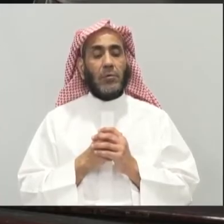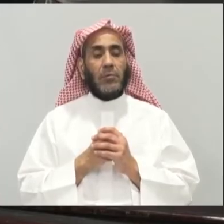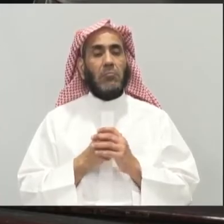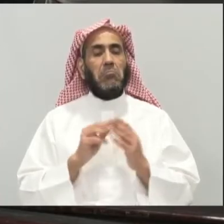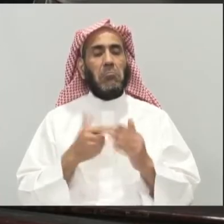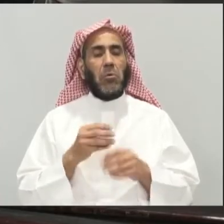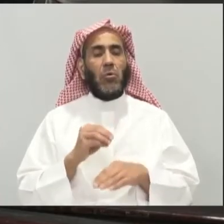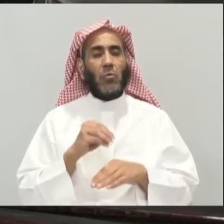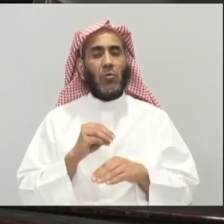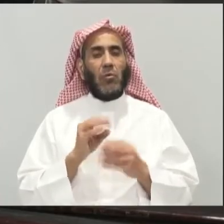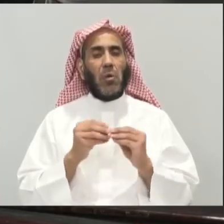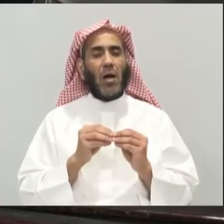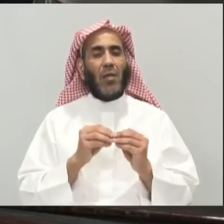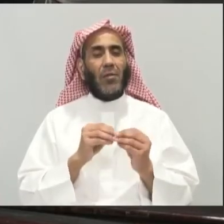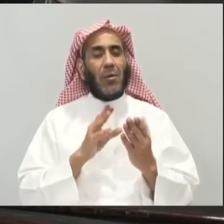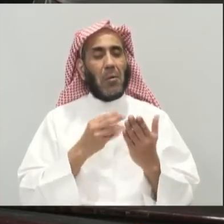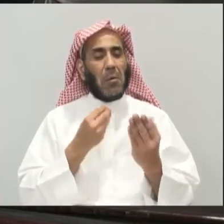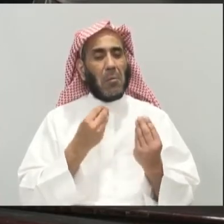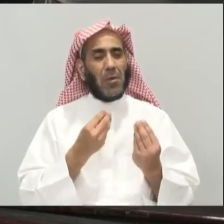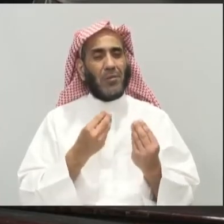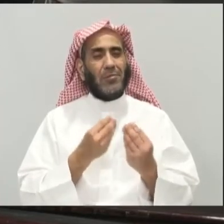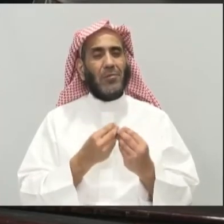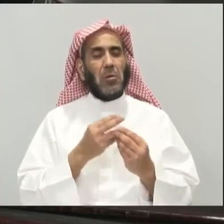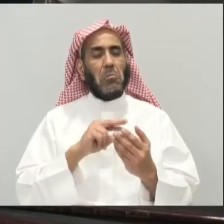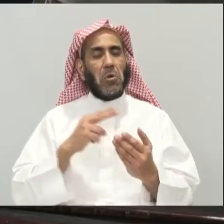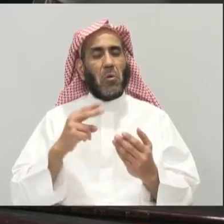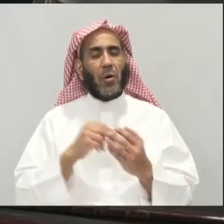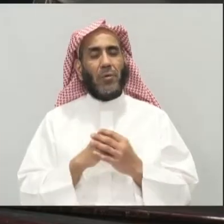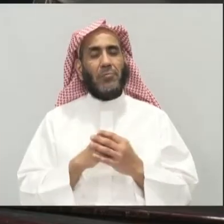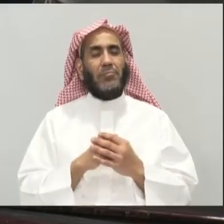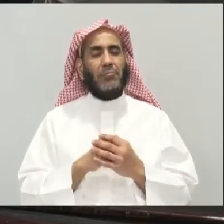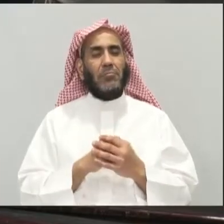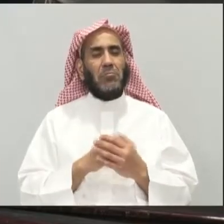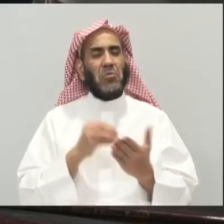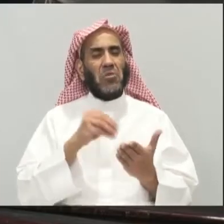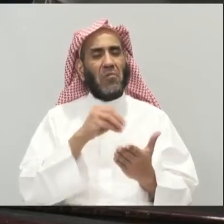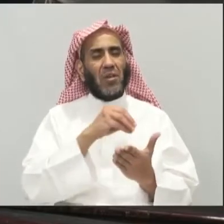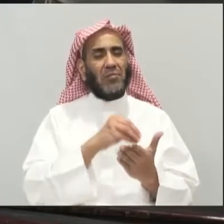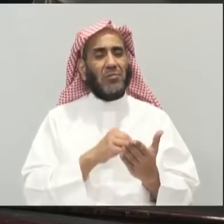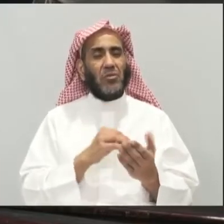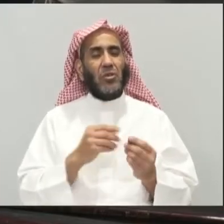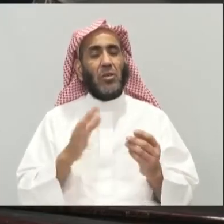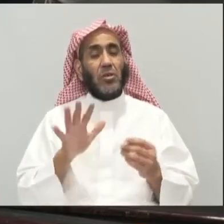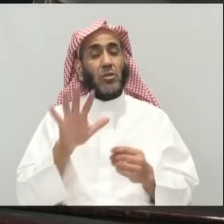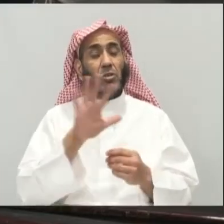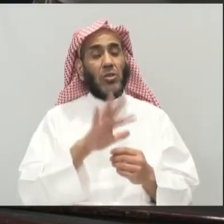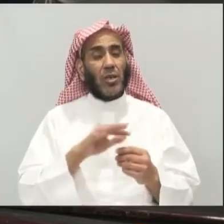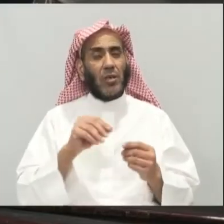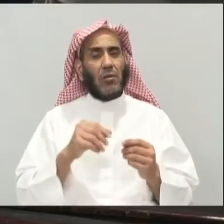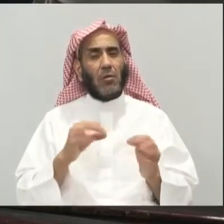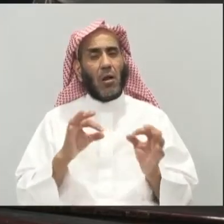ممكن اضيف اللي هو بعض اللمسات اللمسات متنوعه على الشكل النهائي